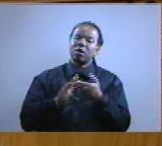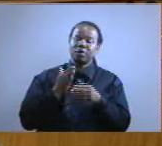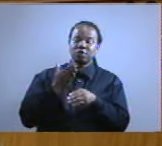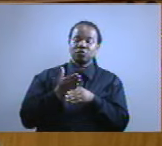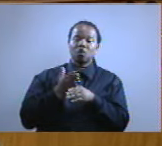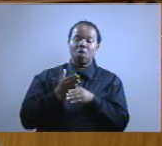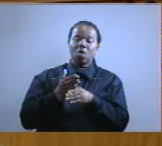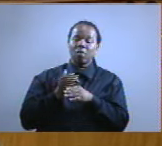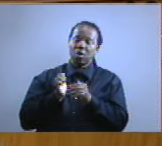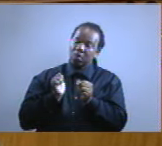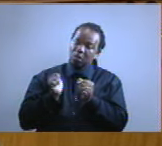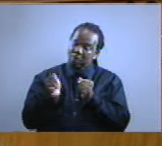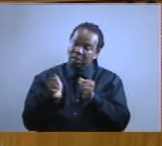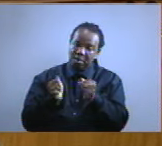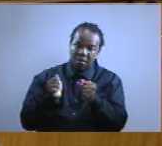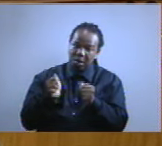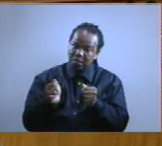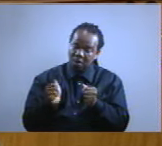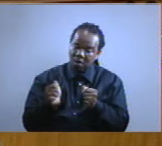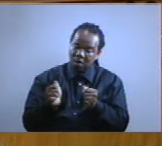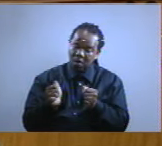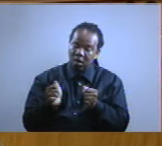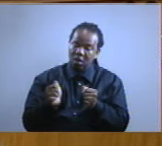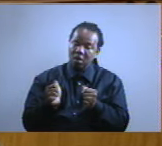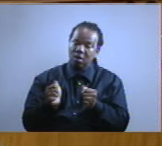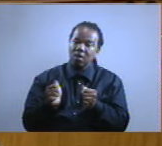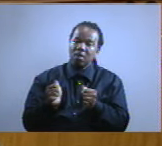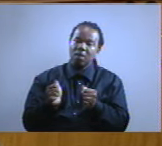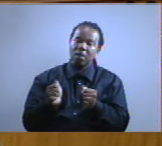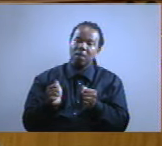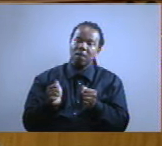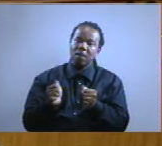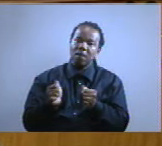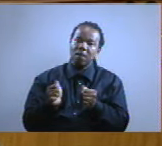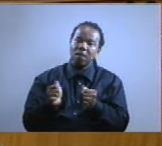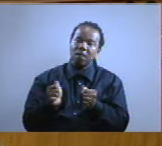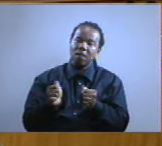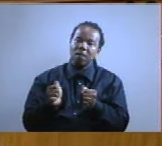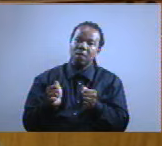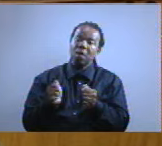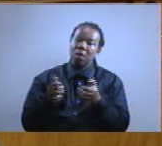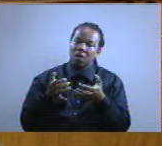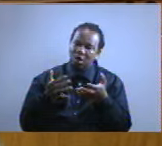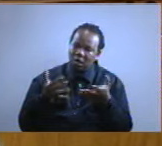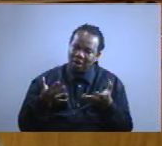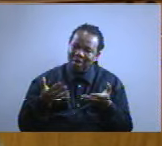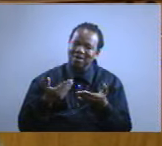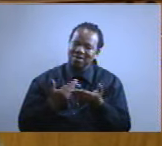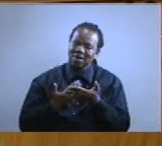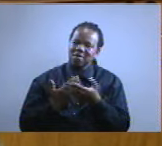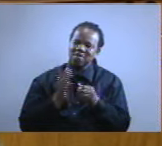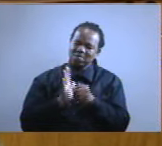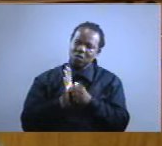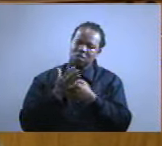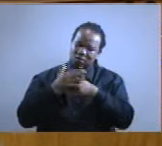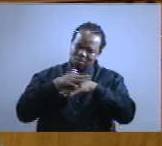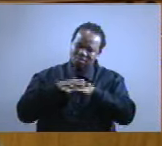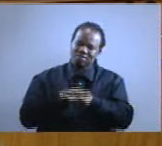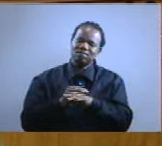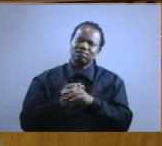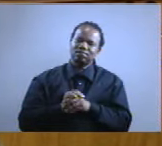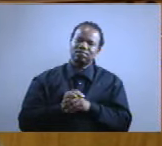industrie kan nou uiteindelik tot sy reg kom. Die groot voorwaarde, en ek sluit daarmee af,